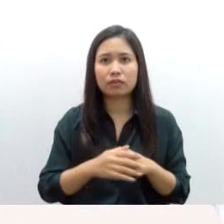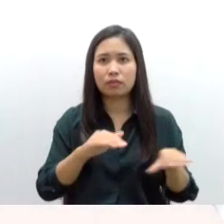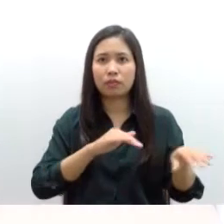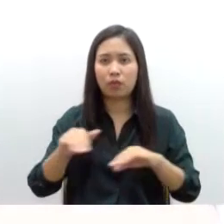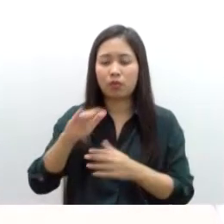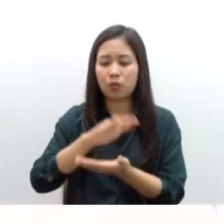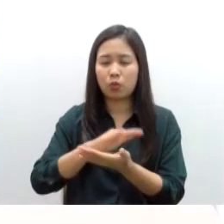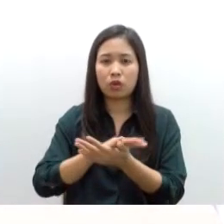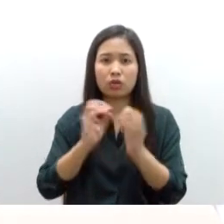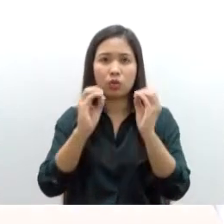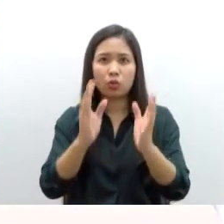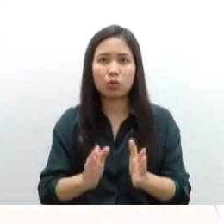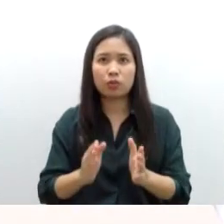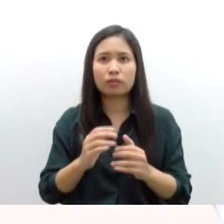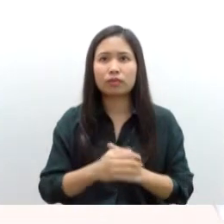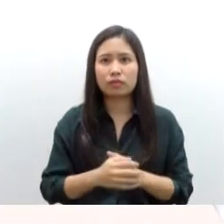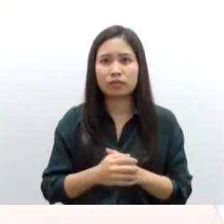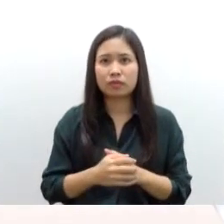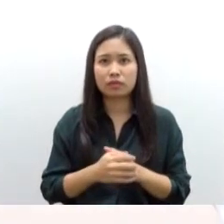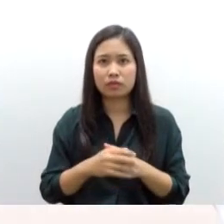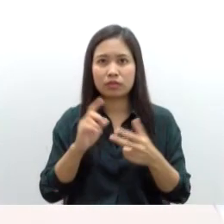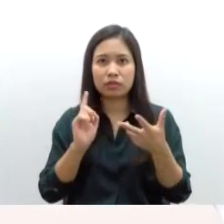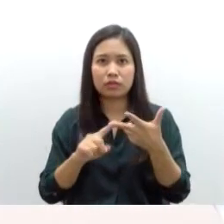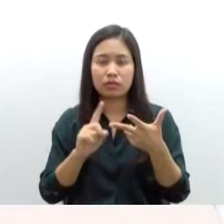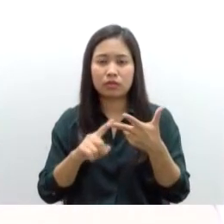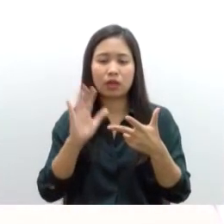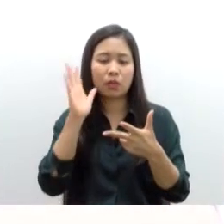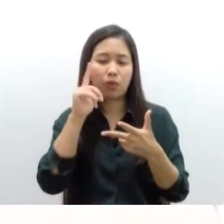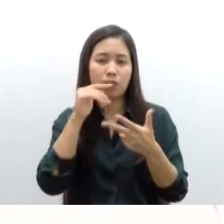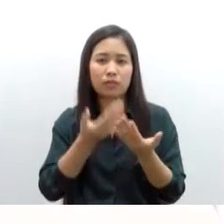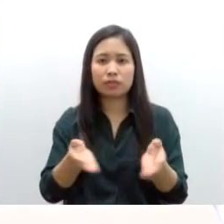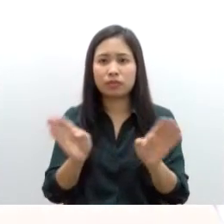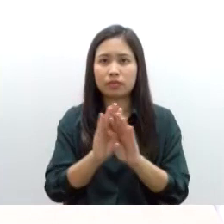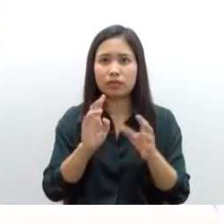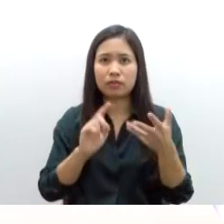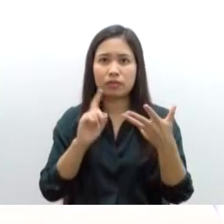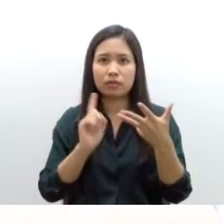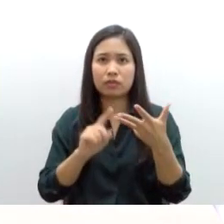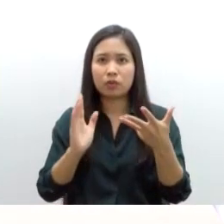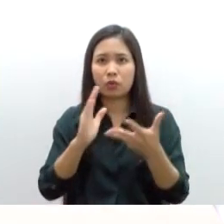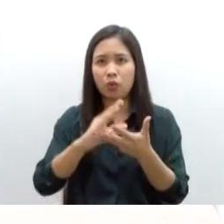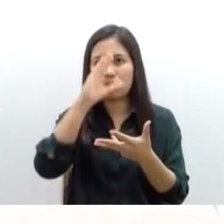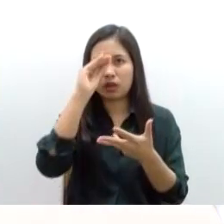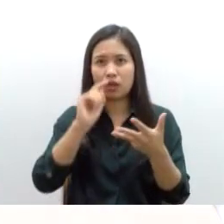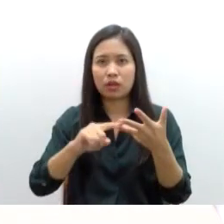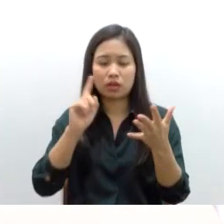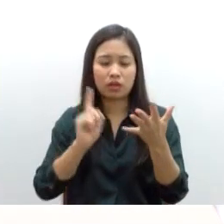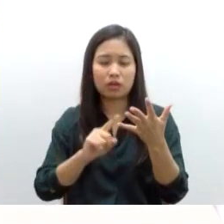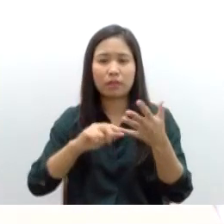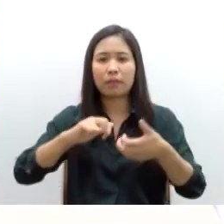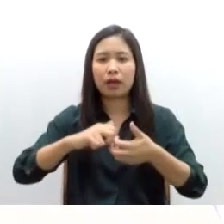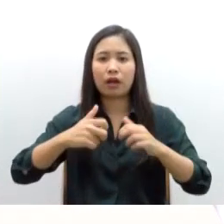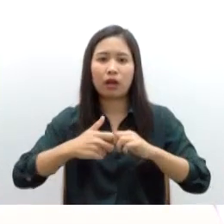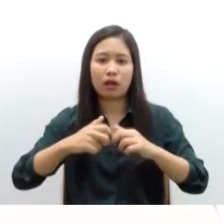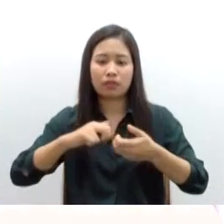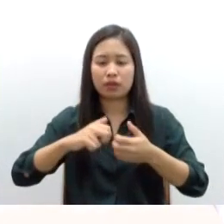นและครูเป็นความพร้อมในส่วนของผู้ปกครองความพร้อมของผู้เรียนและปัญหาอุปสรรคต